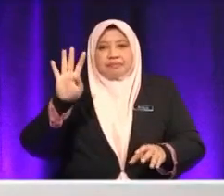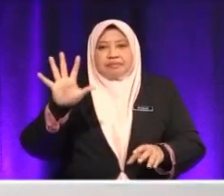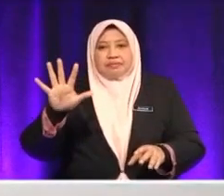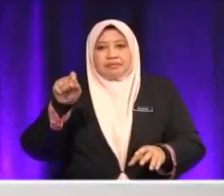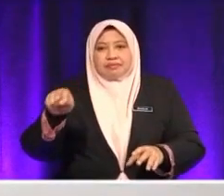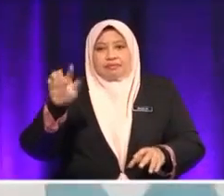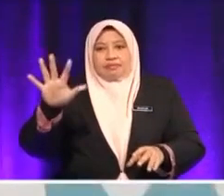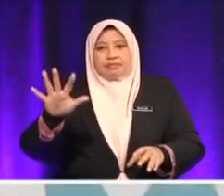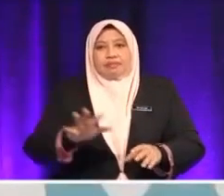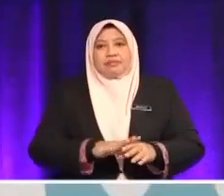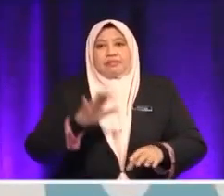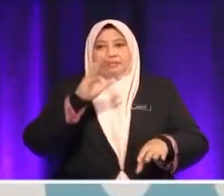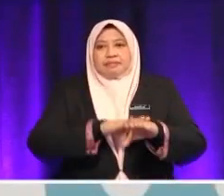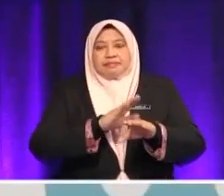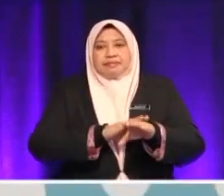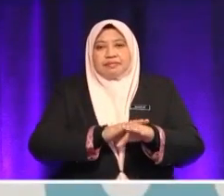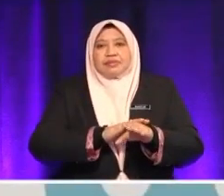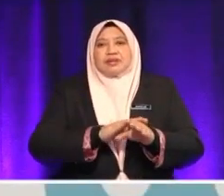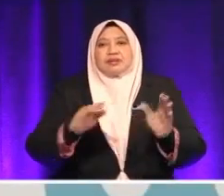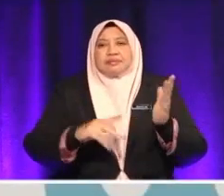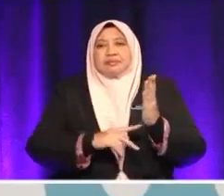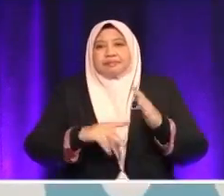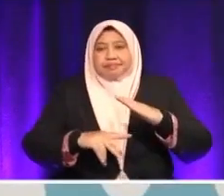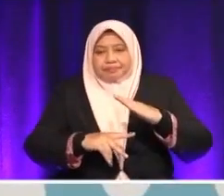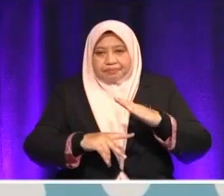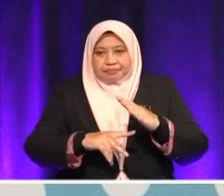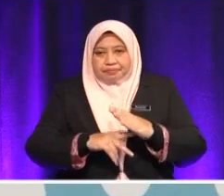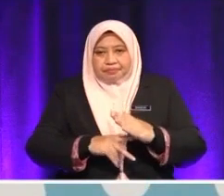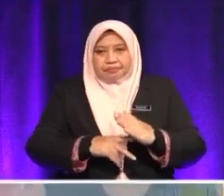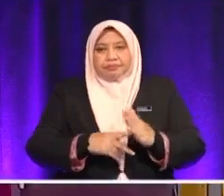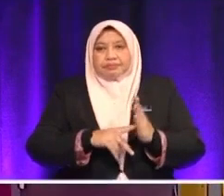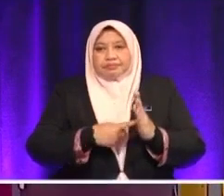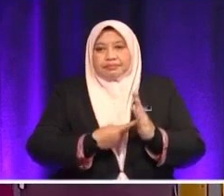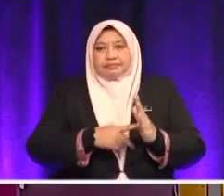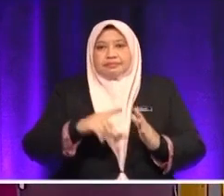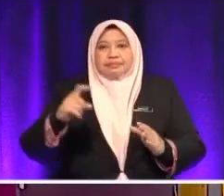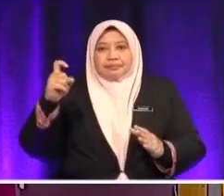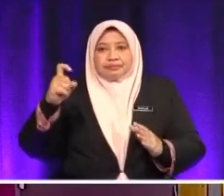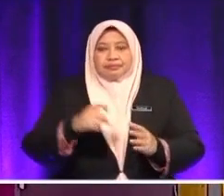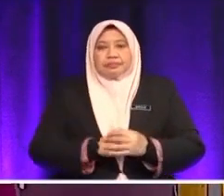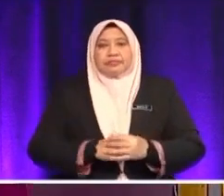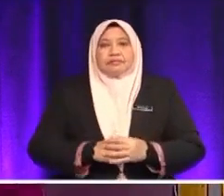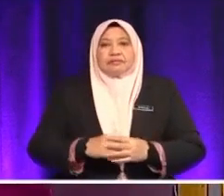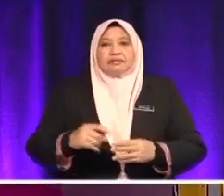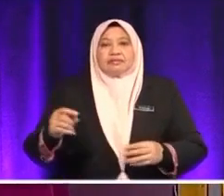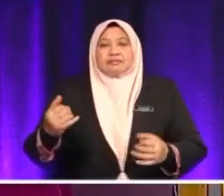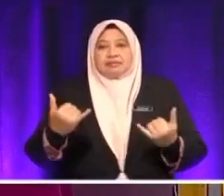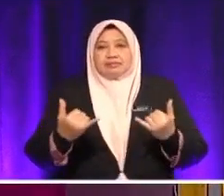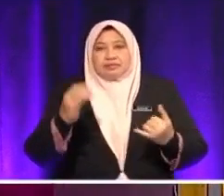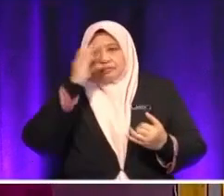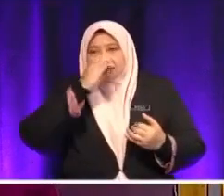* 5 pada Pak si X itu yang sebenarnya seterusnya daripada gerak ini juga kita mencari